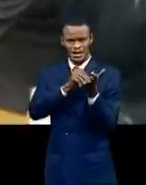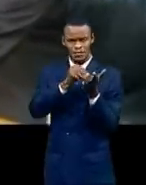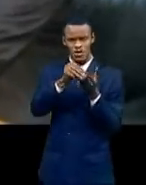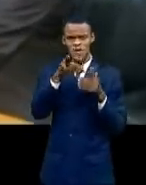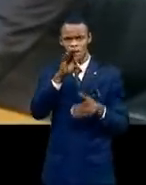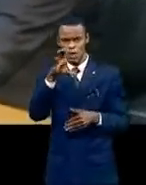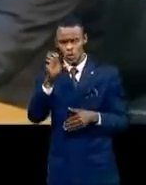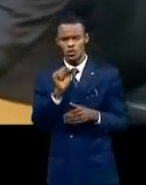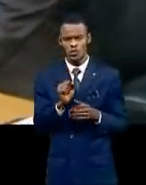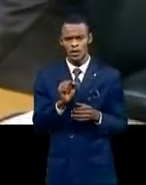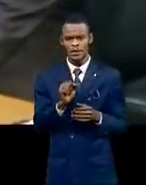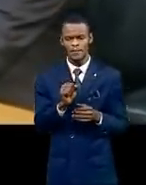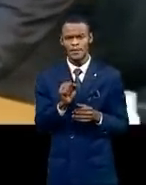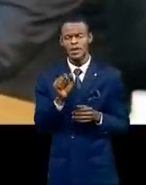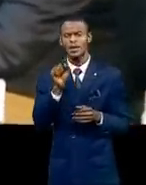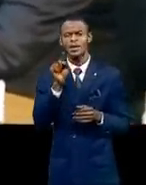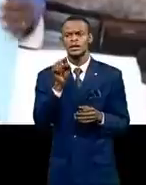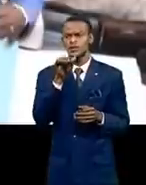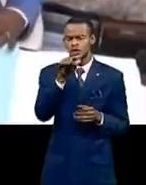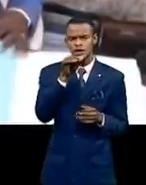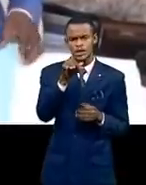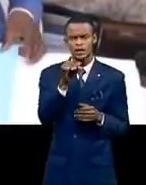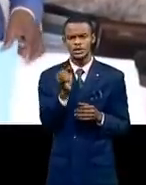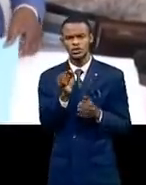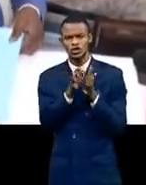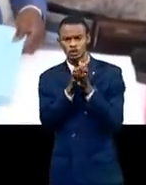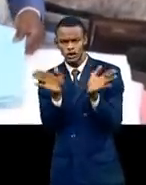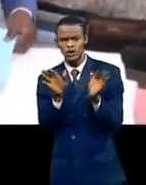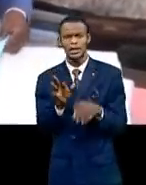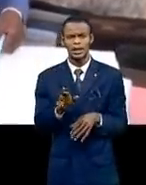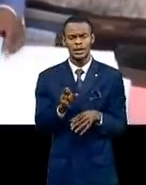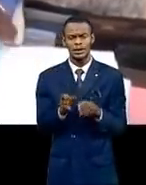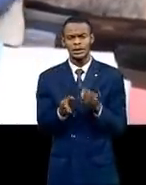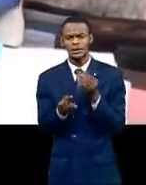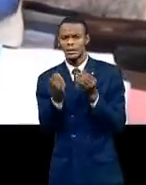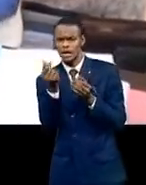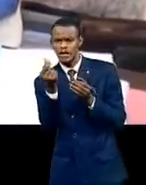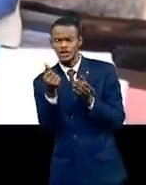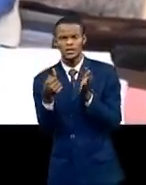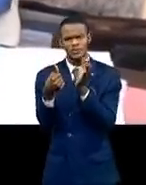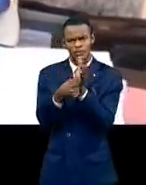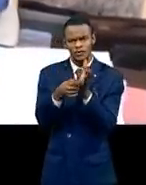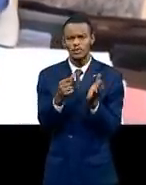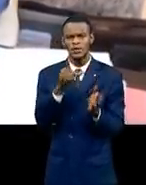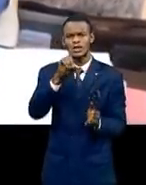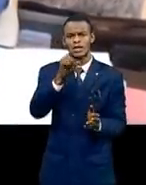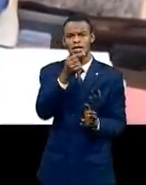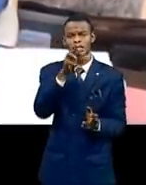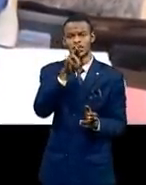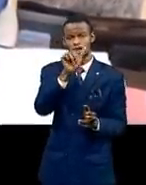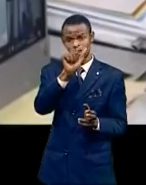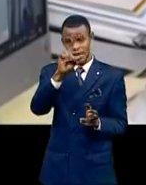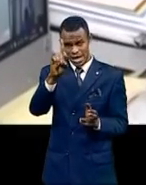recettes administratives, judiciaires, domaniales et des participations des GERAD a quant à elle fait un